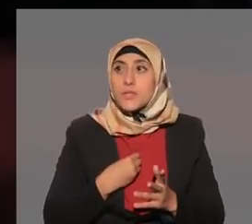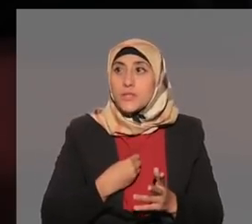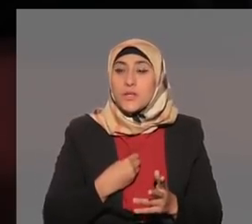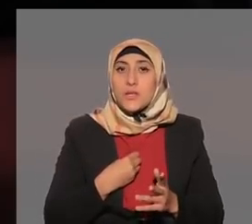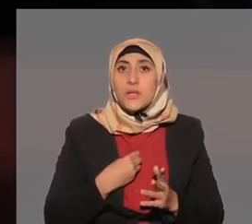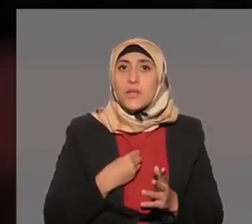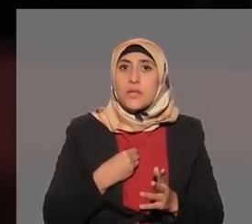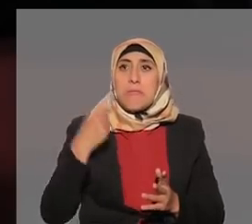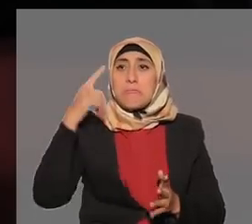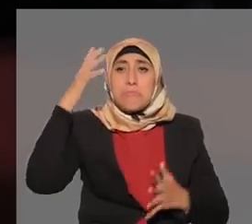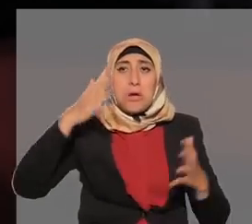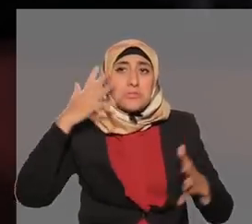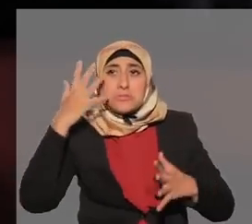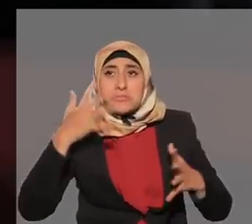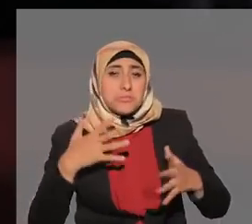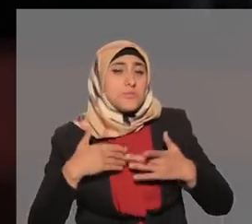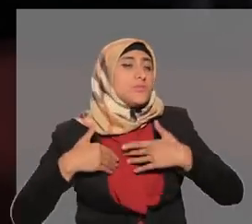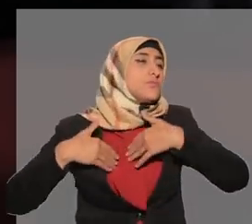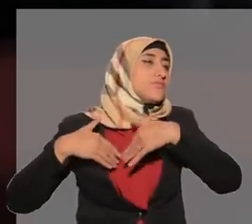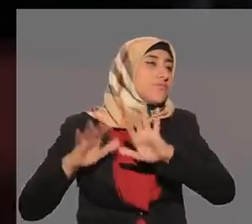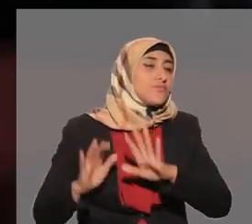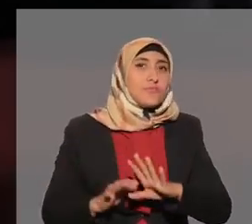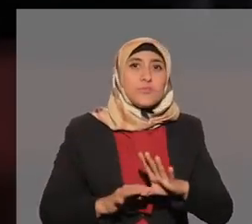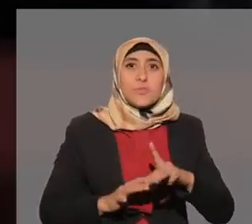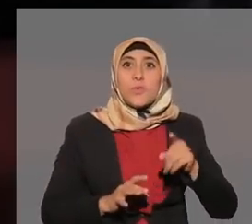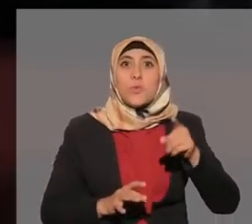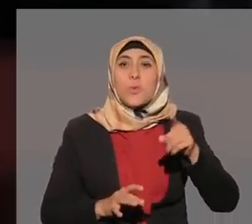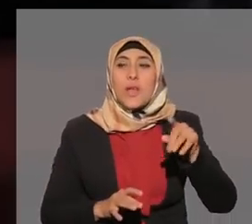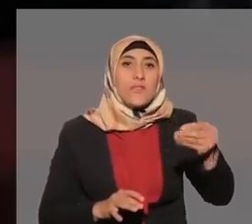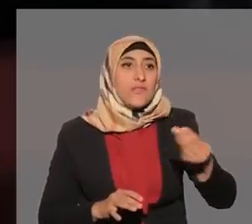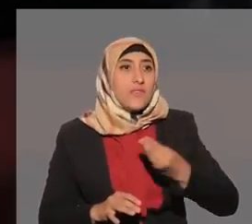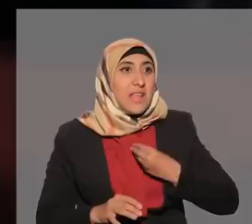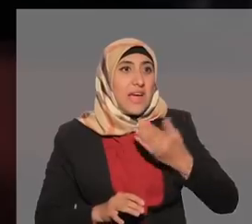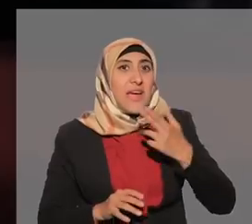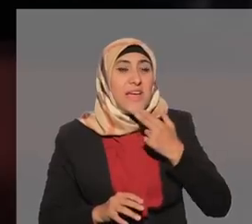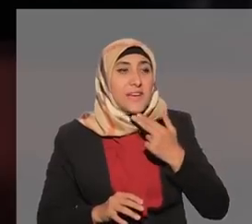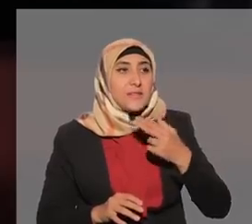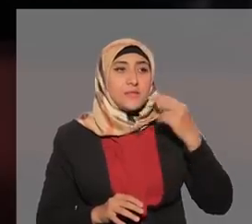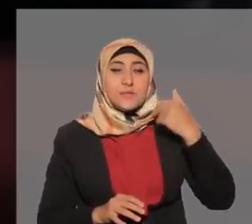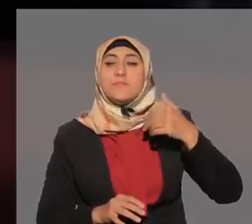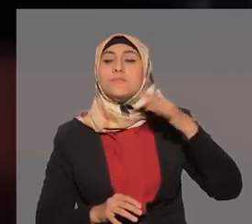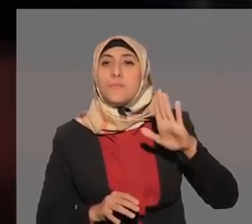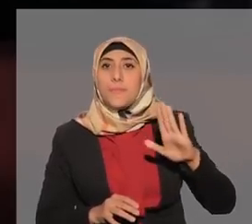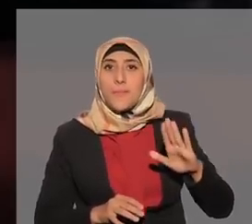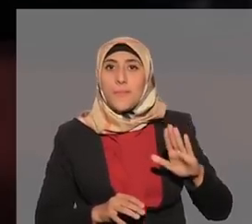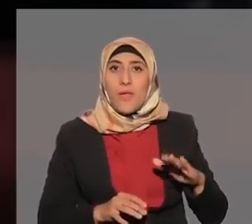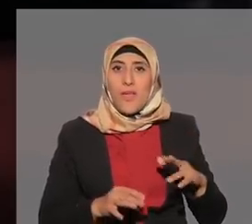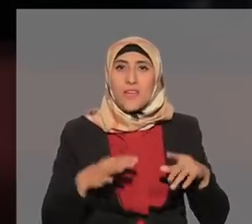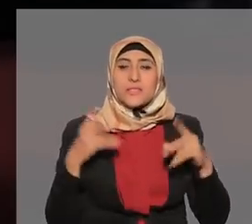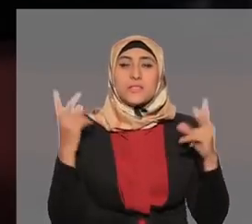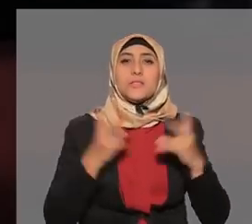أنعم عليه، فلا المصيبة تشغله عمن أصابه ولا النعمة تشغله عمن أنعم عليه.